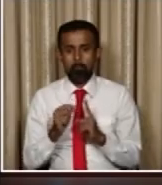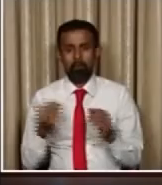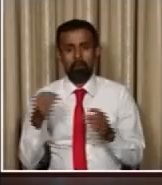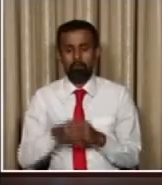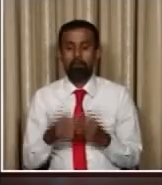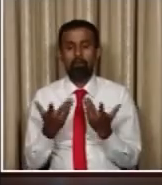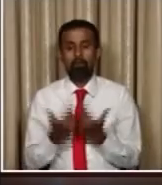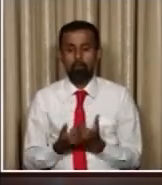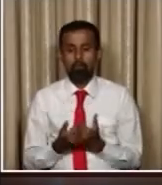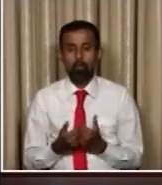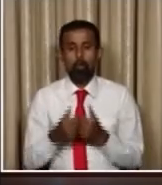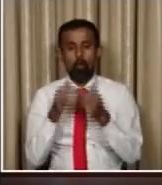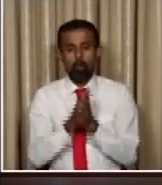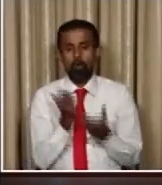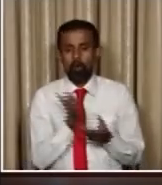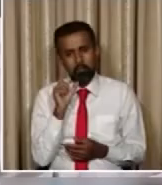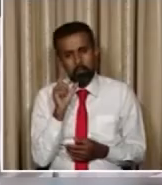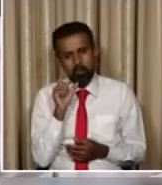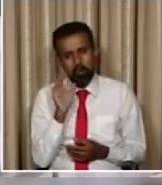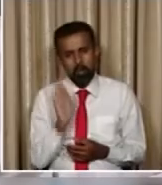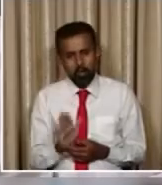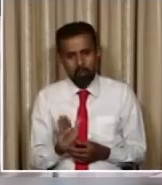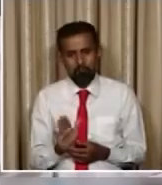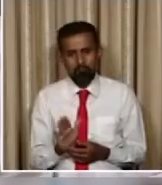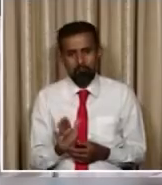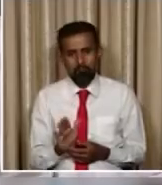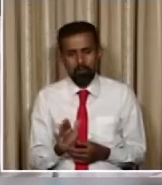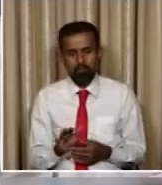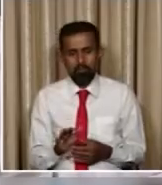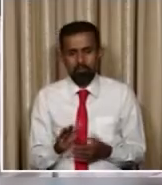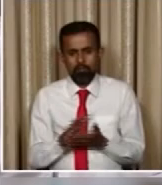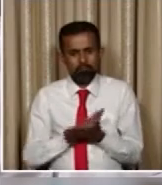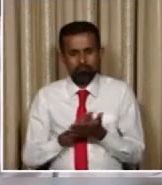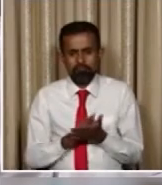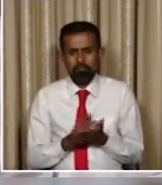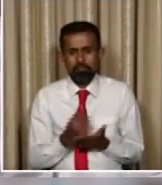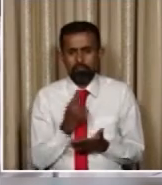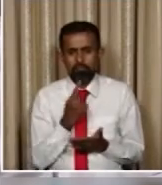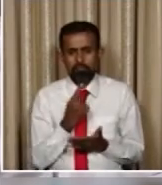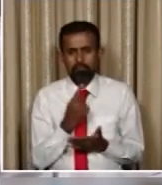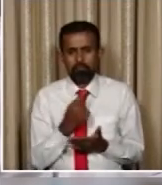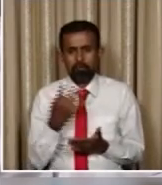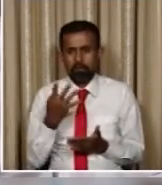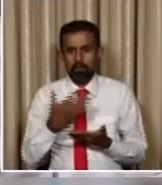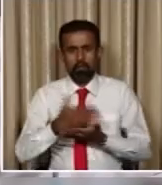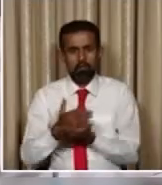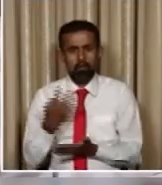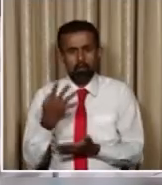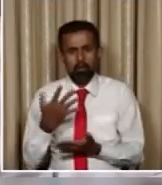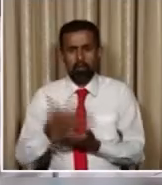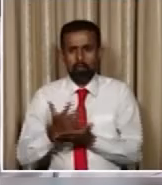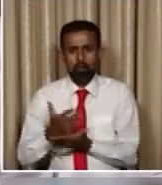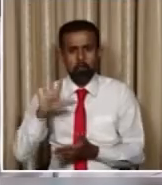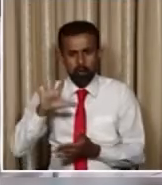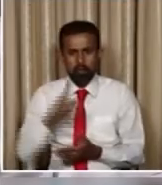වෙලා තියෙනවද? ඒ සියලු ලිපිගොනු අපිට ඉදිරිපත් කරන්න පුළුවන්. මේ හරියට පැහැදිලි කිරීමක් ගන්න මේක හතරට කඩනවා කියනවා පහට කඩනවා කියනවා. මොකද